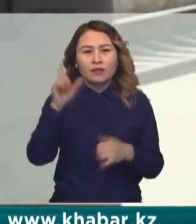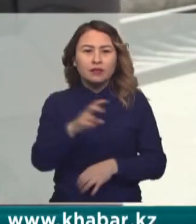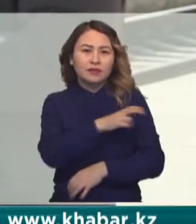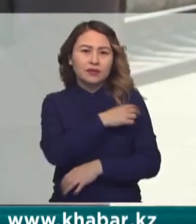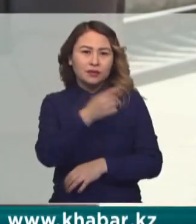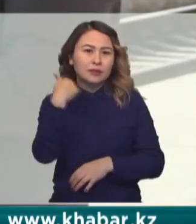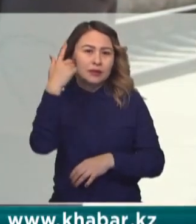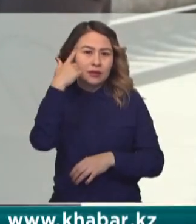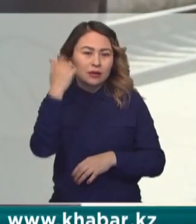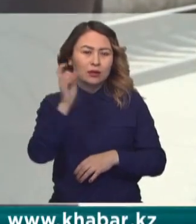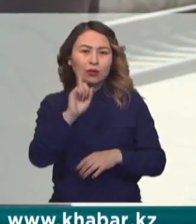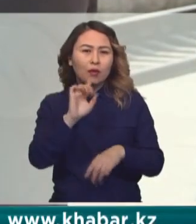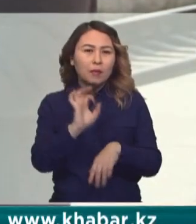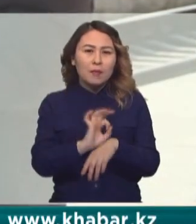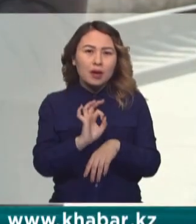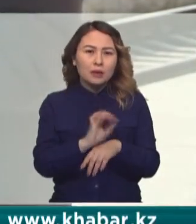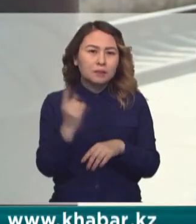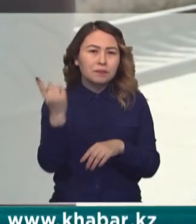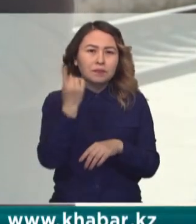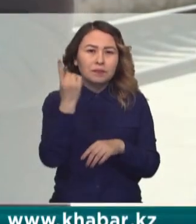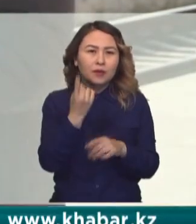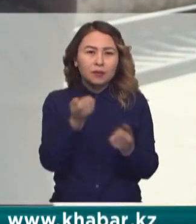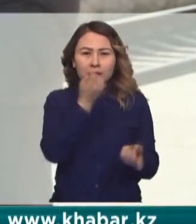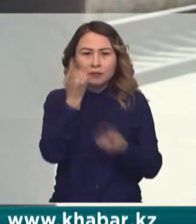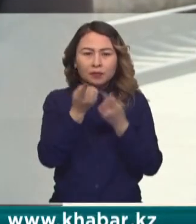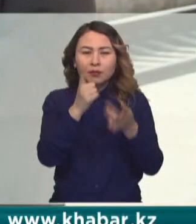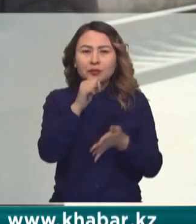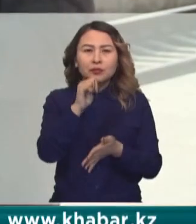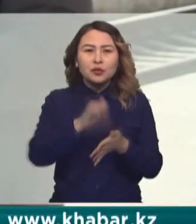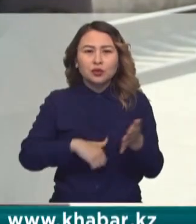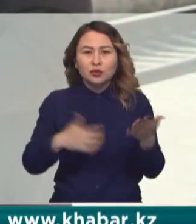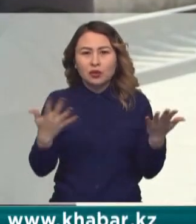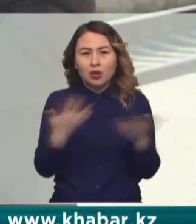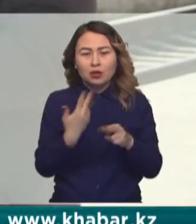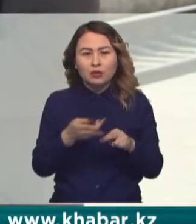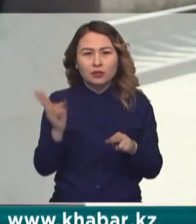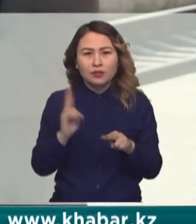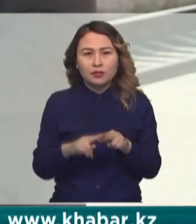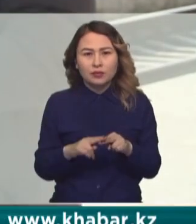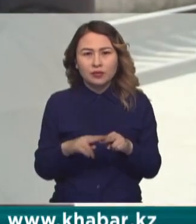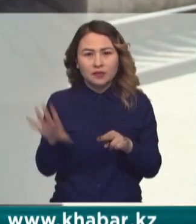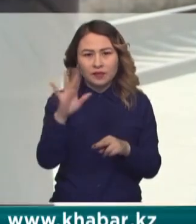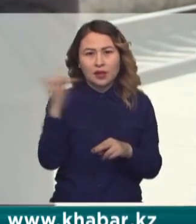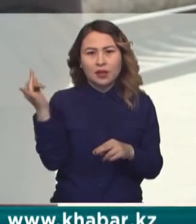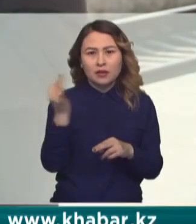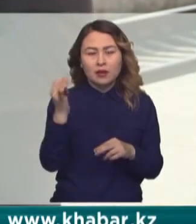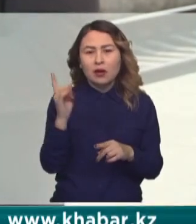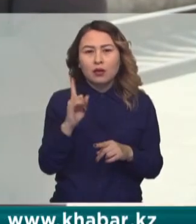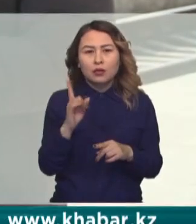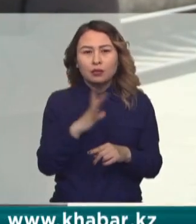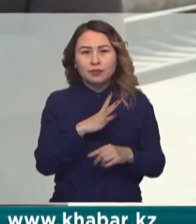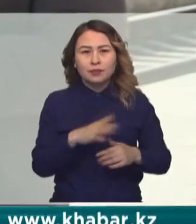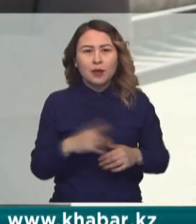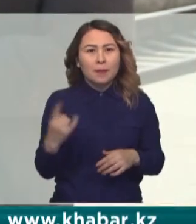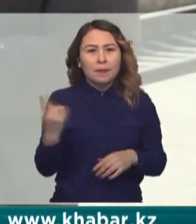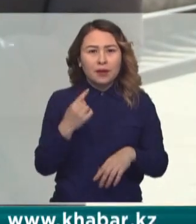білеміз, жалпы аурудың алғашқы белгілері қалай болады? Көрермен тұрғындарға енді бұл қазір қызықты ғой, соны да бір ауыз айта кетейік.